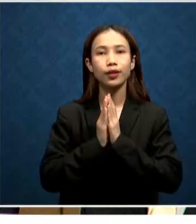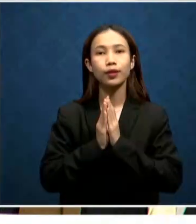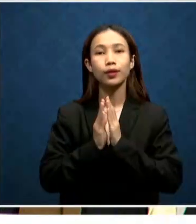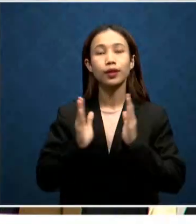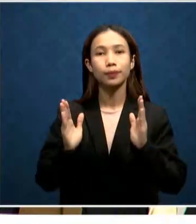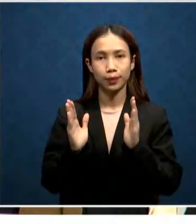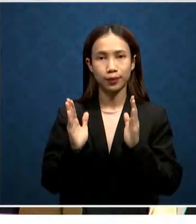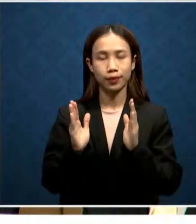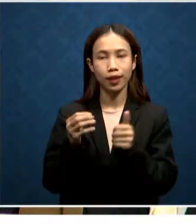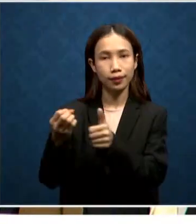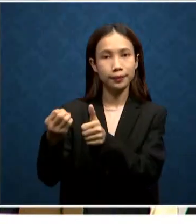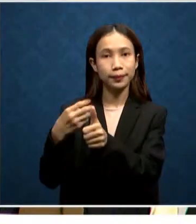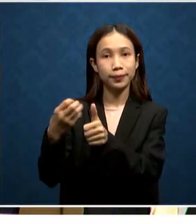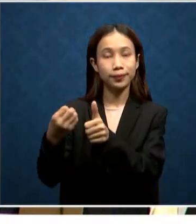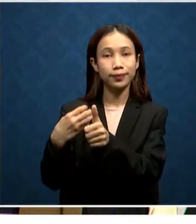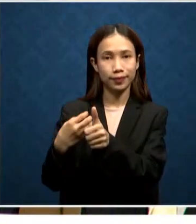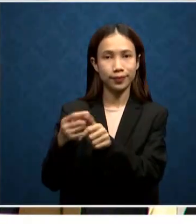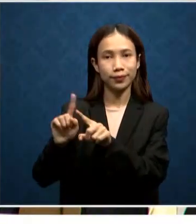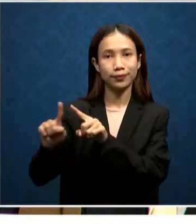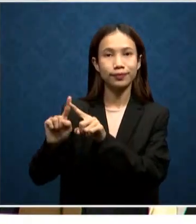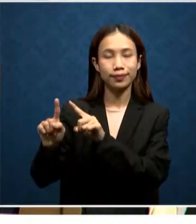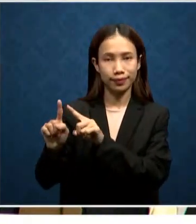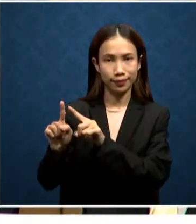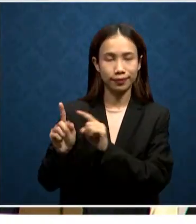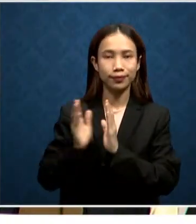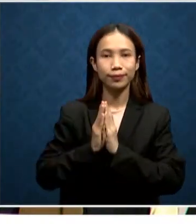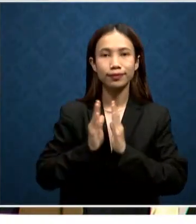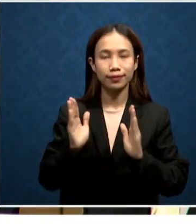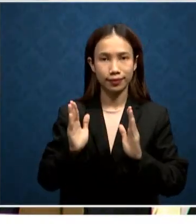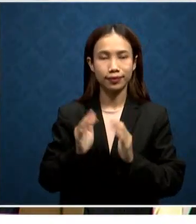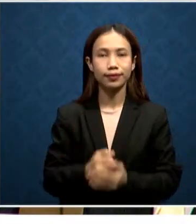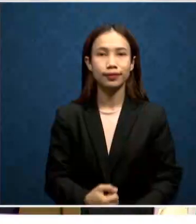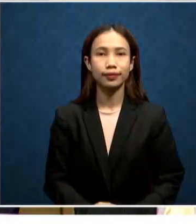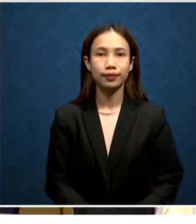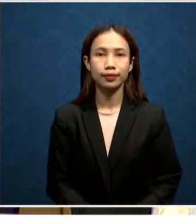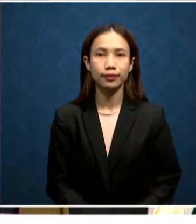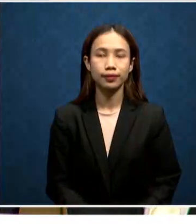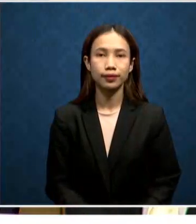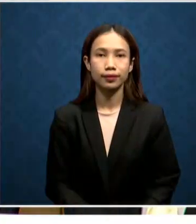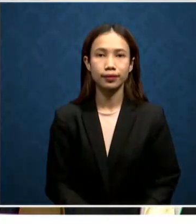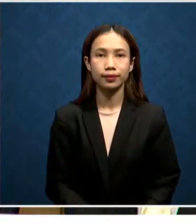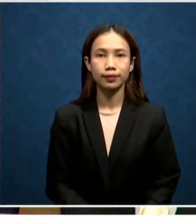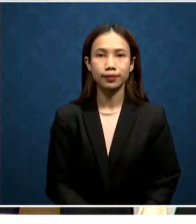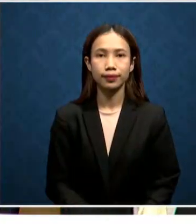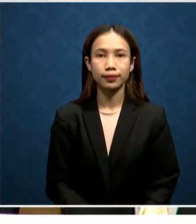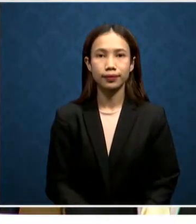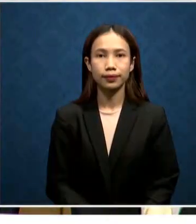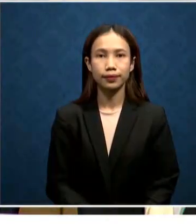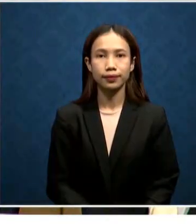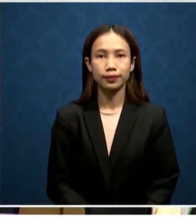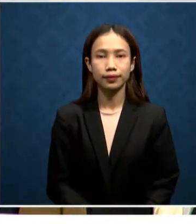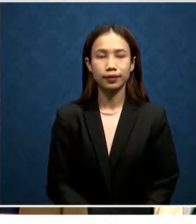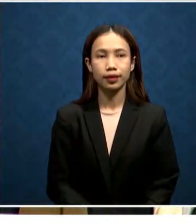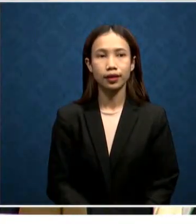ค่ะสำหรับข้อเสนอแนะแล้วก็ข้อสังเกตแลก็ชนะต่างๆนะฮะซึ่งเอ่อไม่ว่าจะเป็นการ